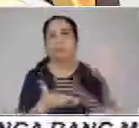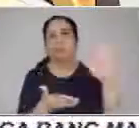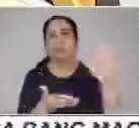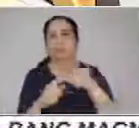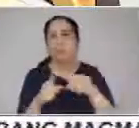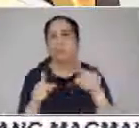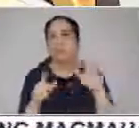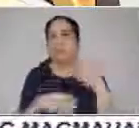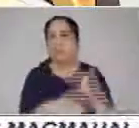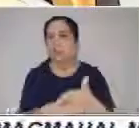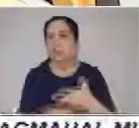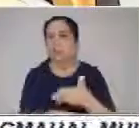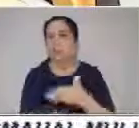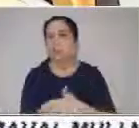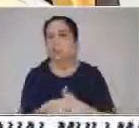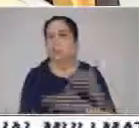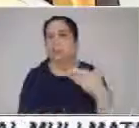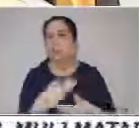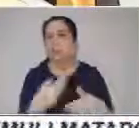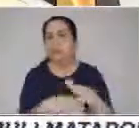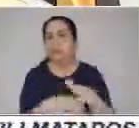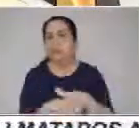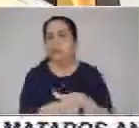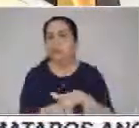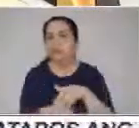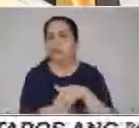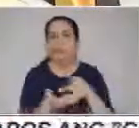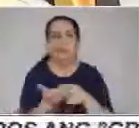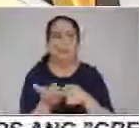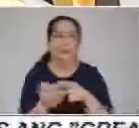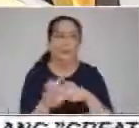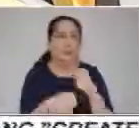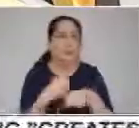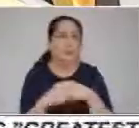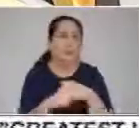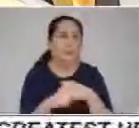19. Di ba? Ay, hindi. Tapos pagkamatangkad, ano na, lusot na.